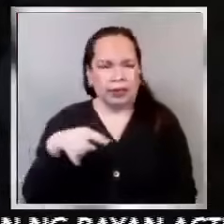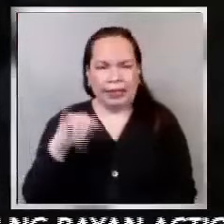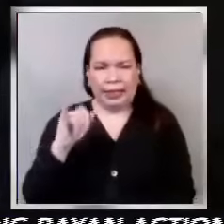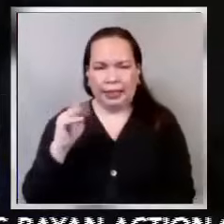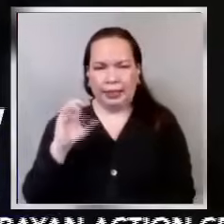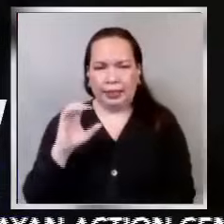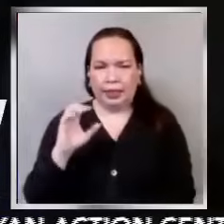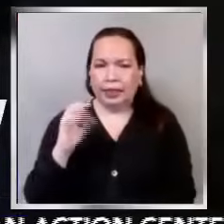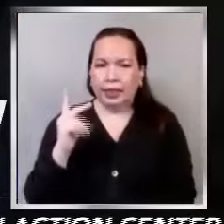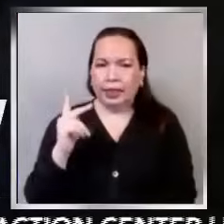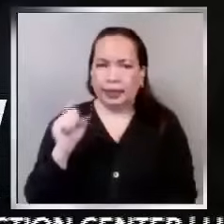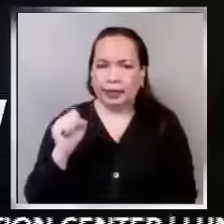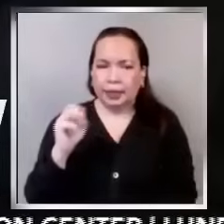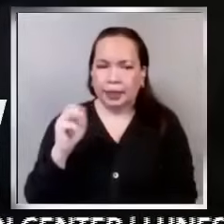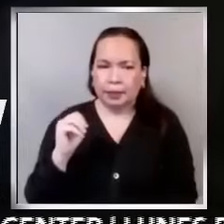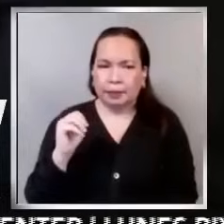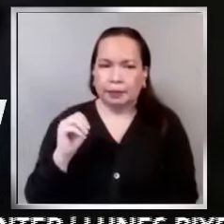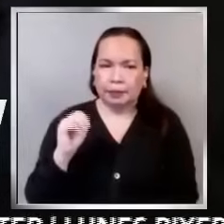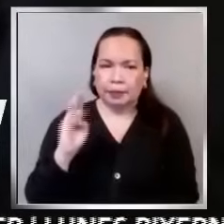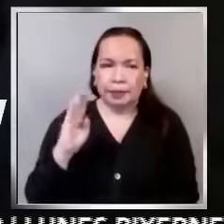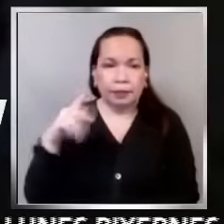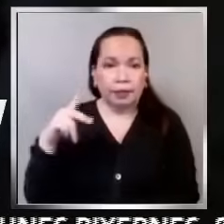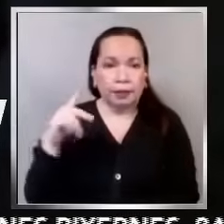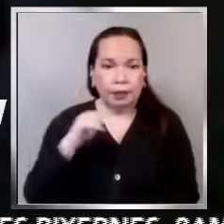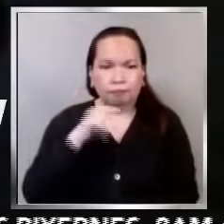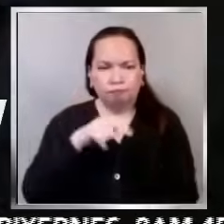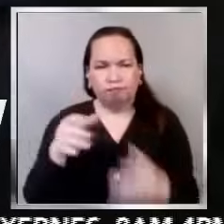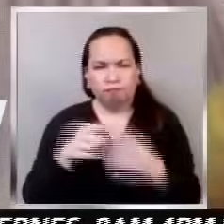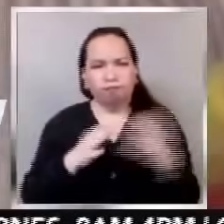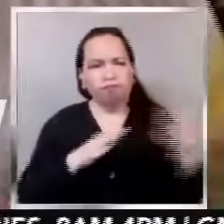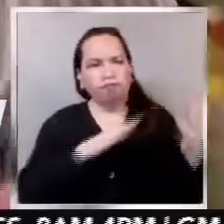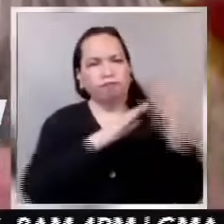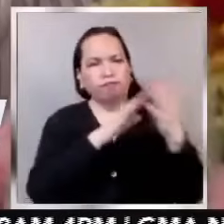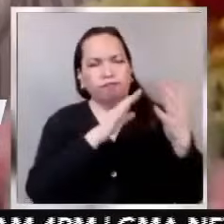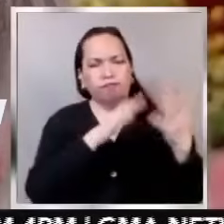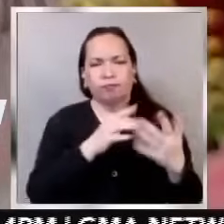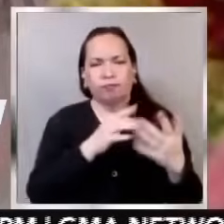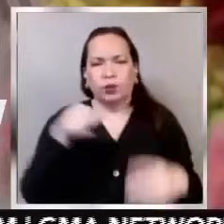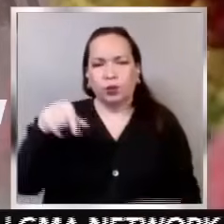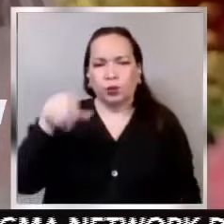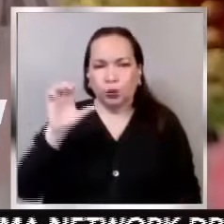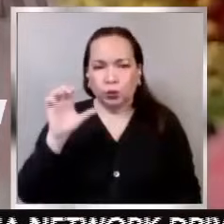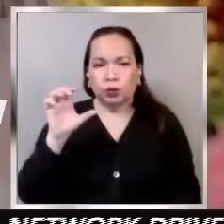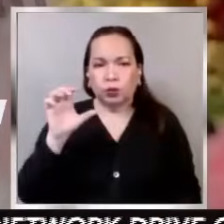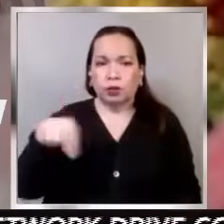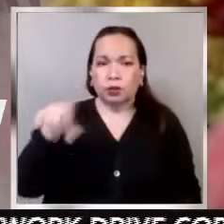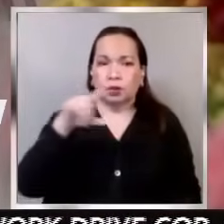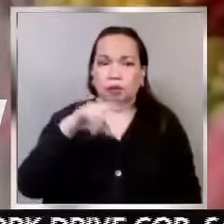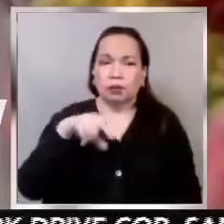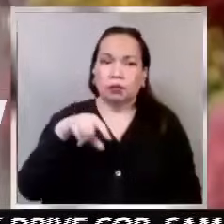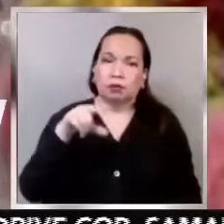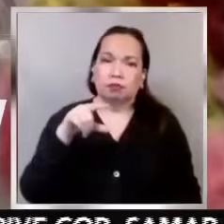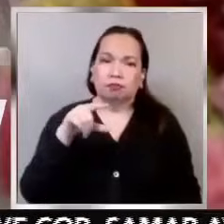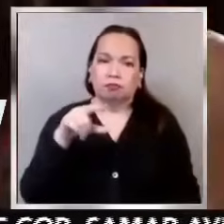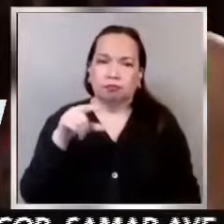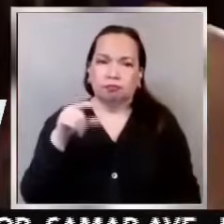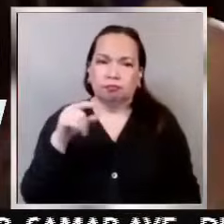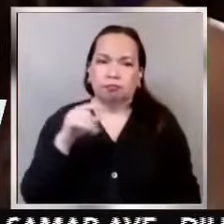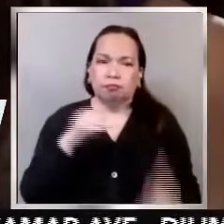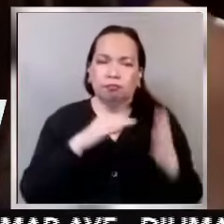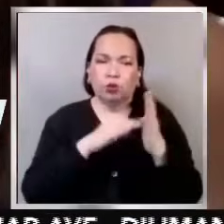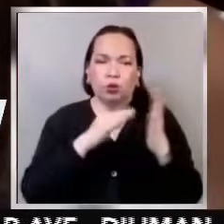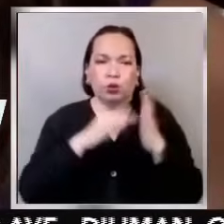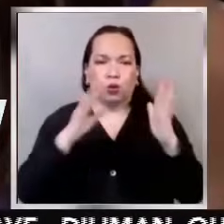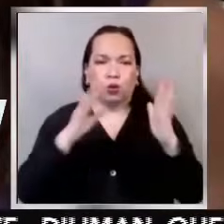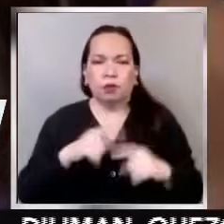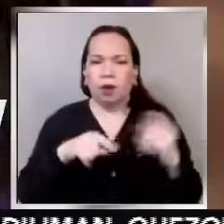grupong ito ang nagsampa ng reklamo sa Quezon City Prosecutor's Office nitong Lunes laban sa TV host na sina Vice Candidate Ion Perez kaugnay